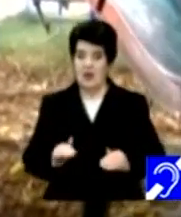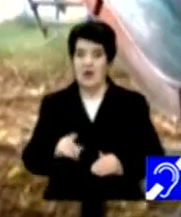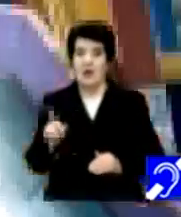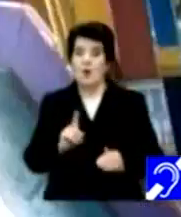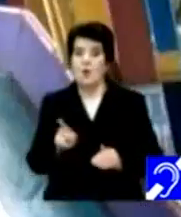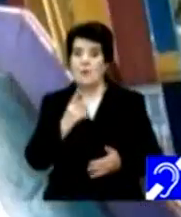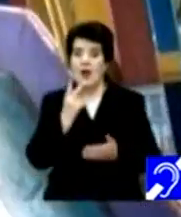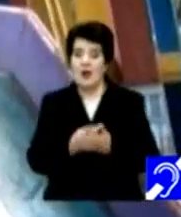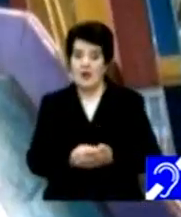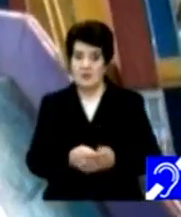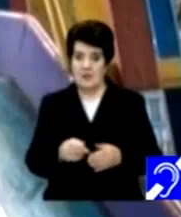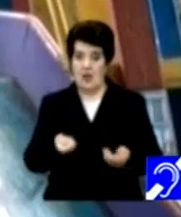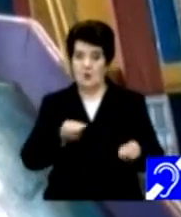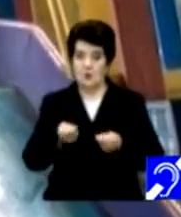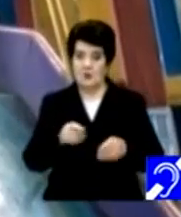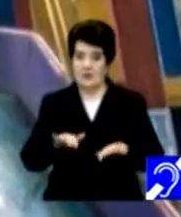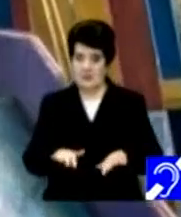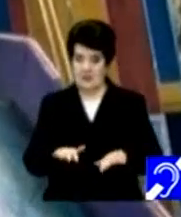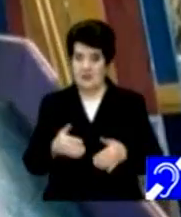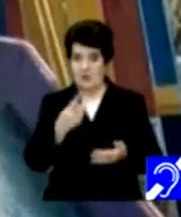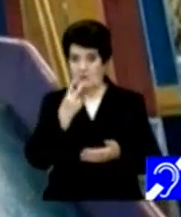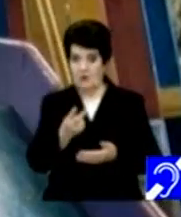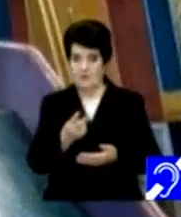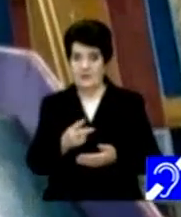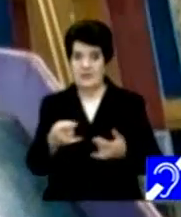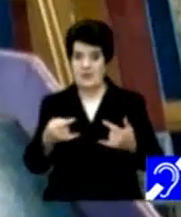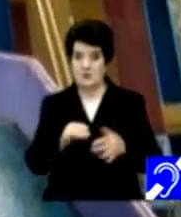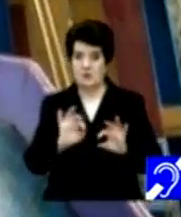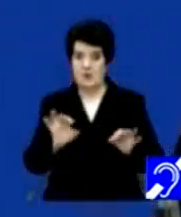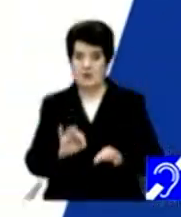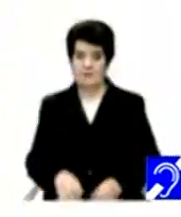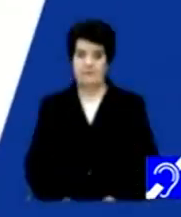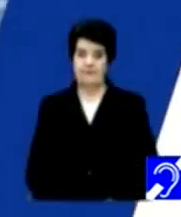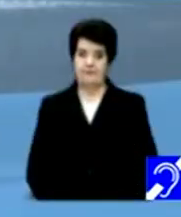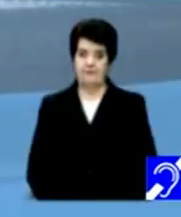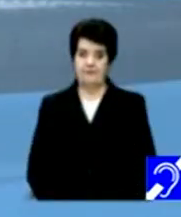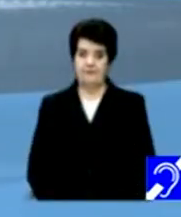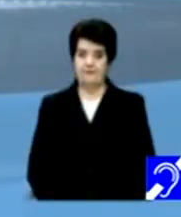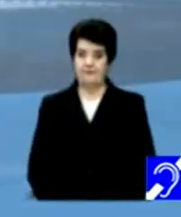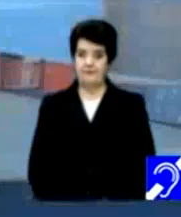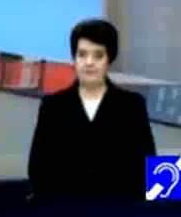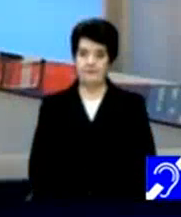iau autoritățile locale, aflați peste câteva minute în telejurnal.